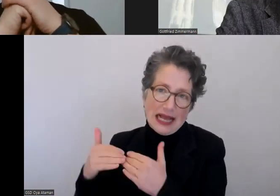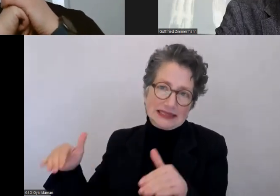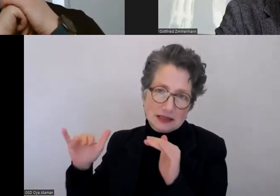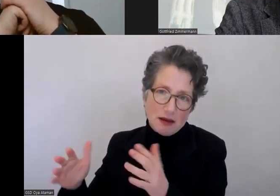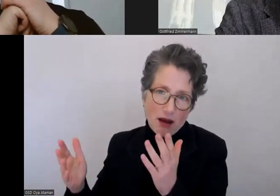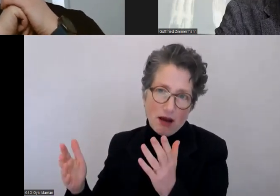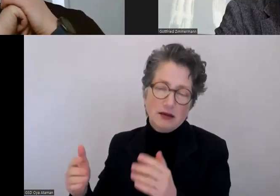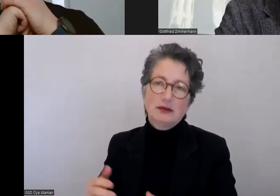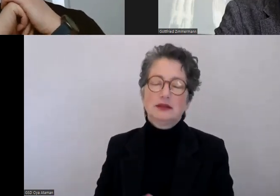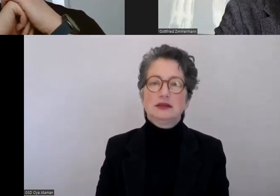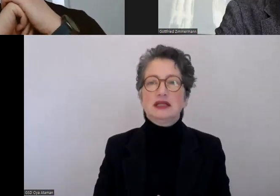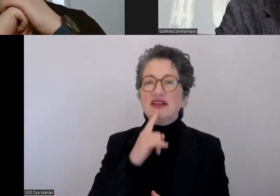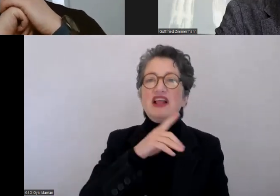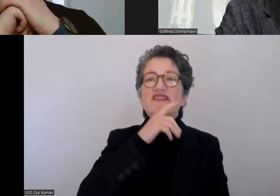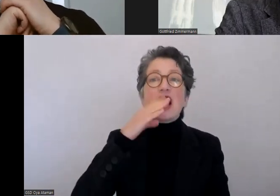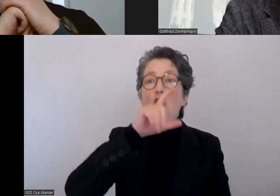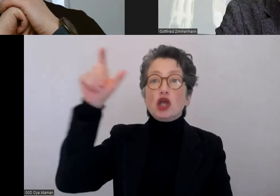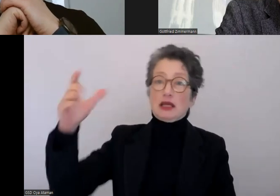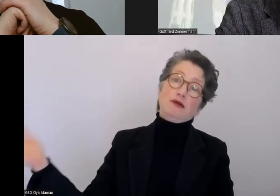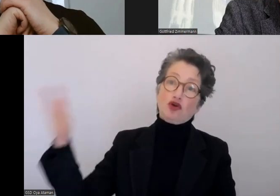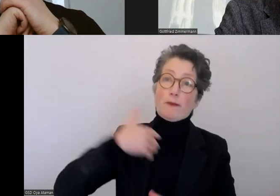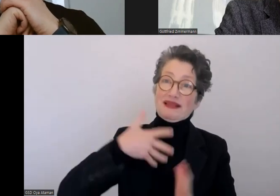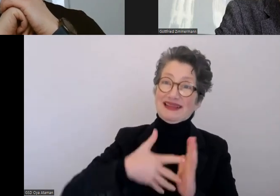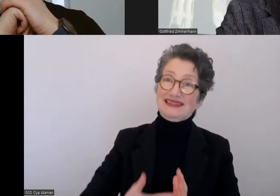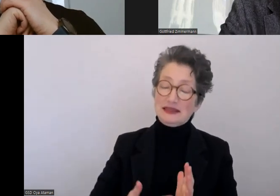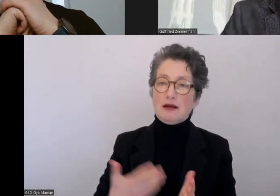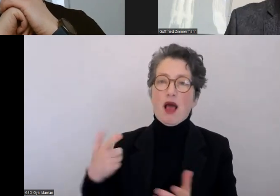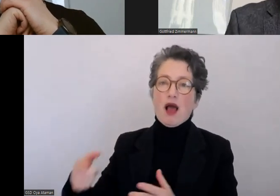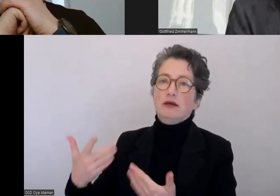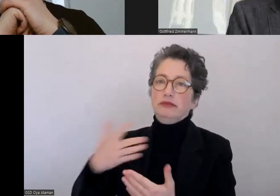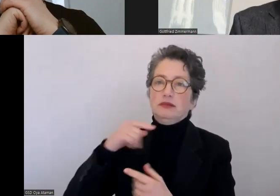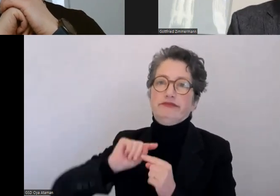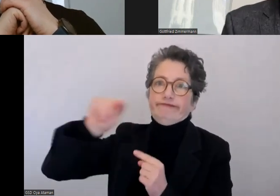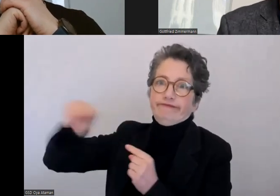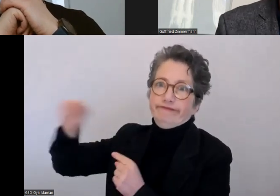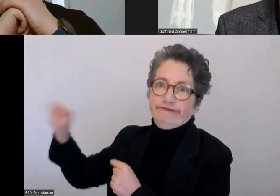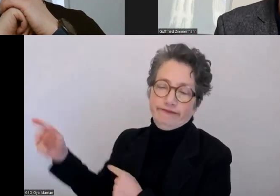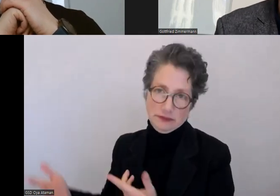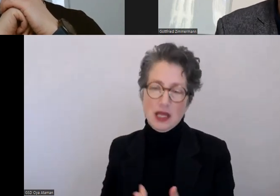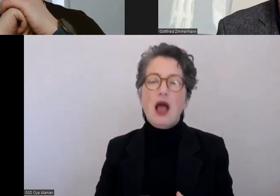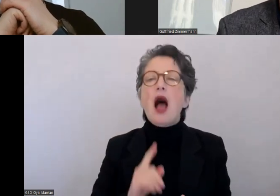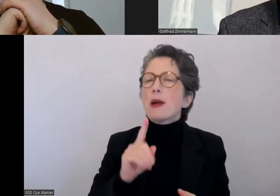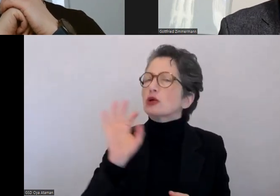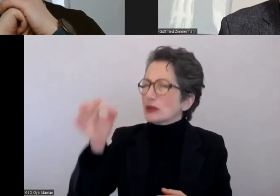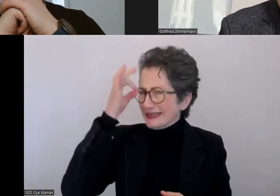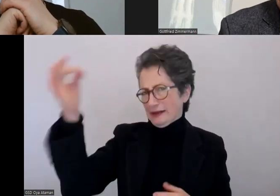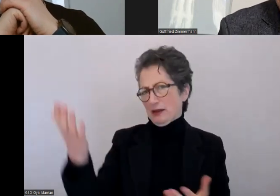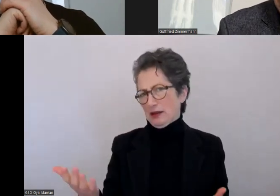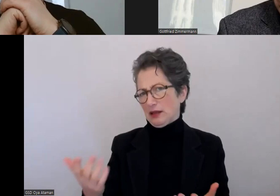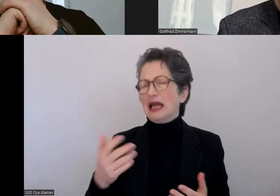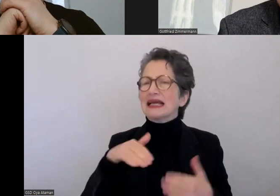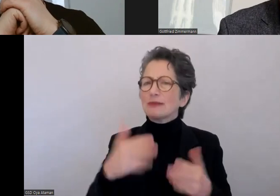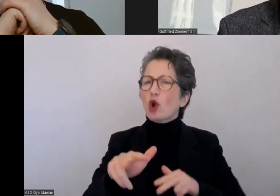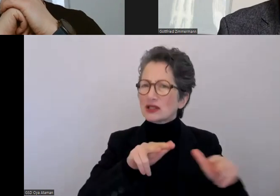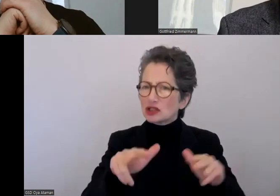jetzt testen lassen wollen. Aber es ist eine gute Idee, da kann man sich eben dann auch an Organisationen wenden, die mit Menschen